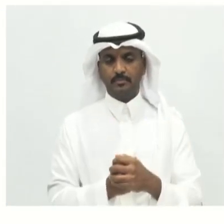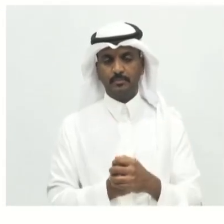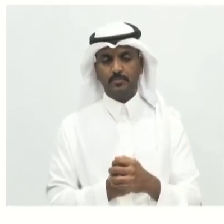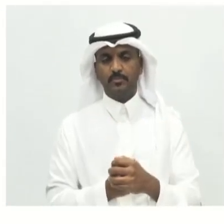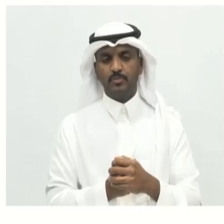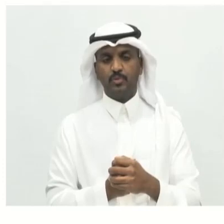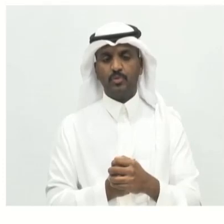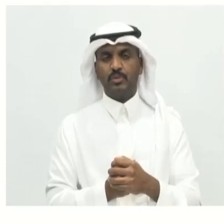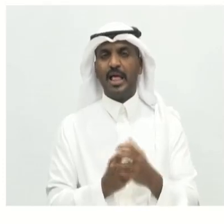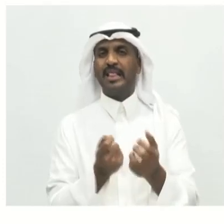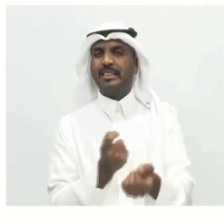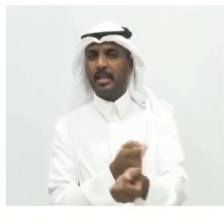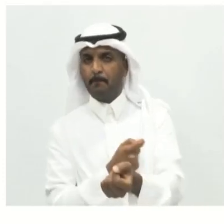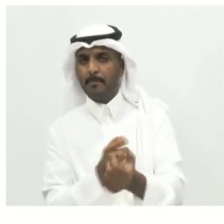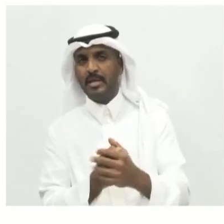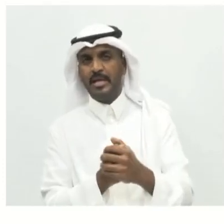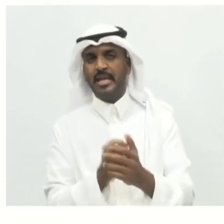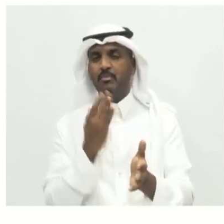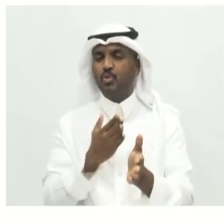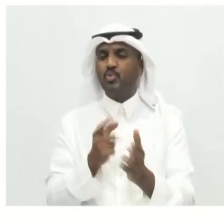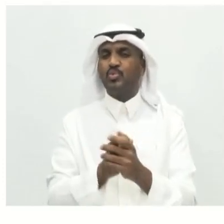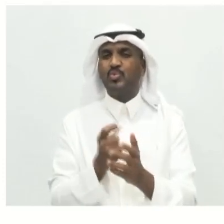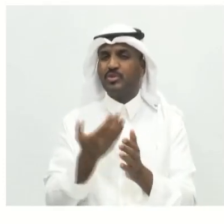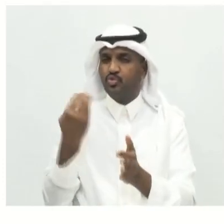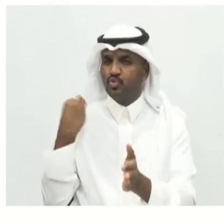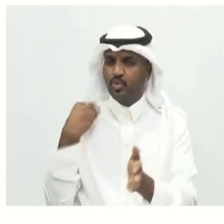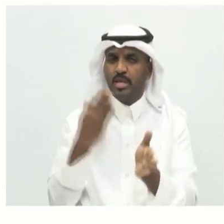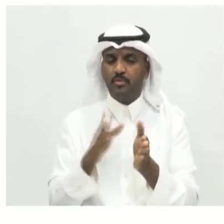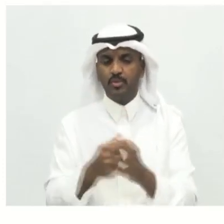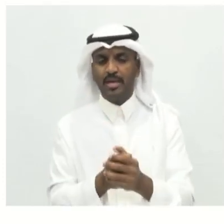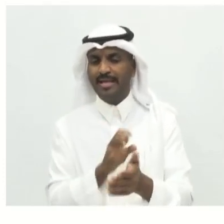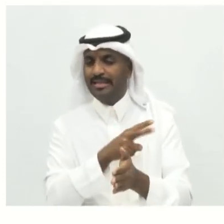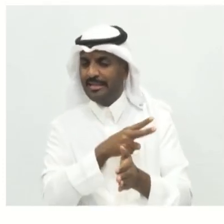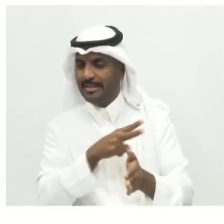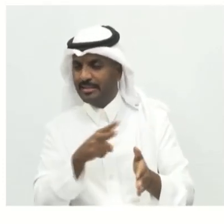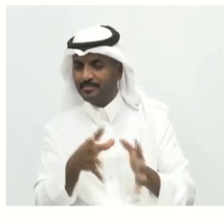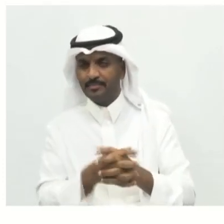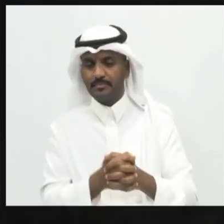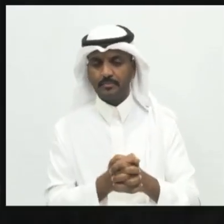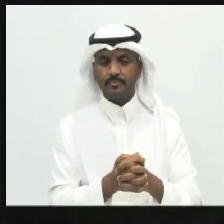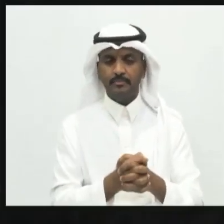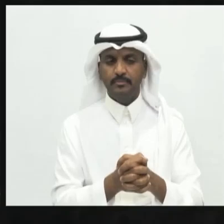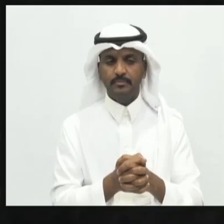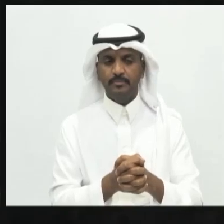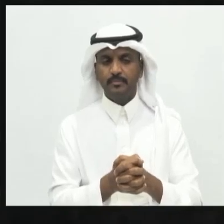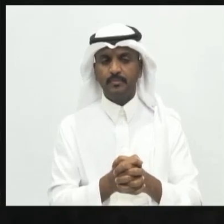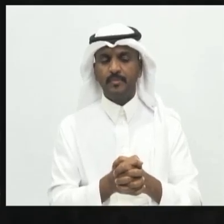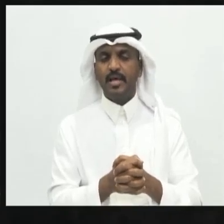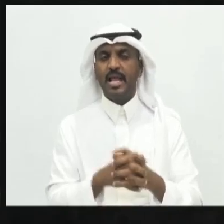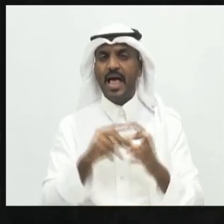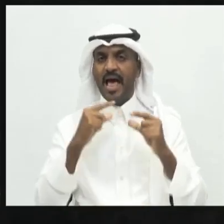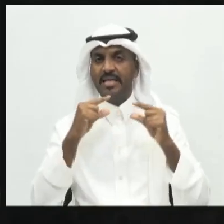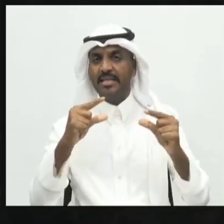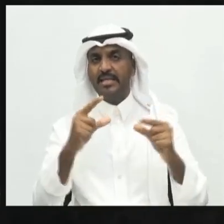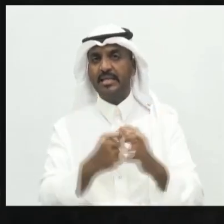للطب النبوي والتداوي في السنه النبويه هناك العديد يا ابنائي من الاحاديث